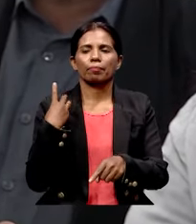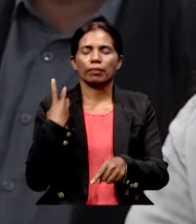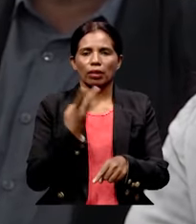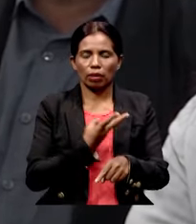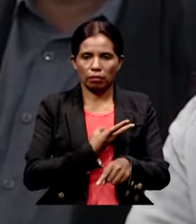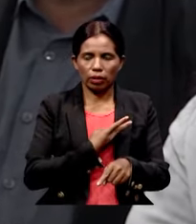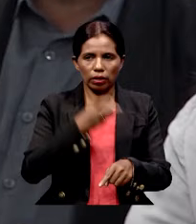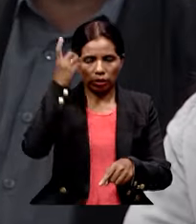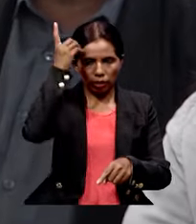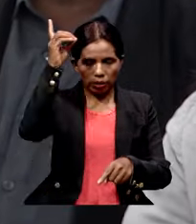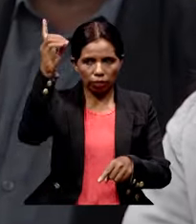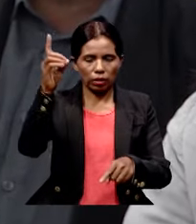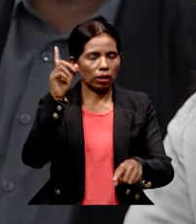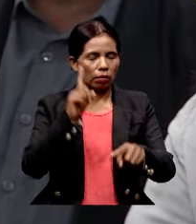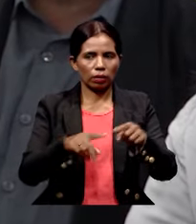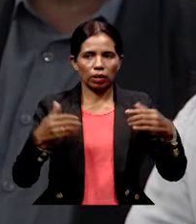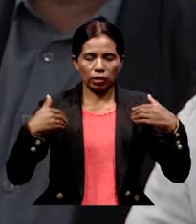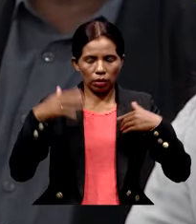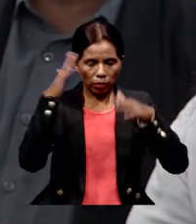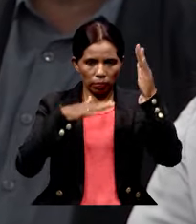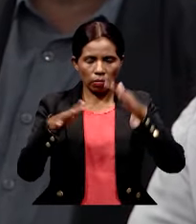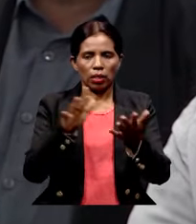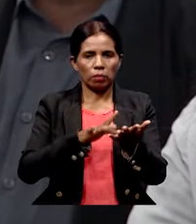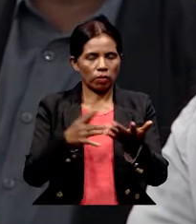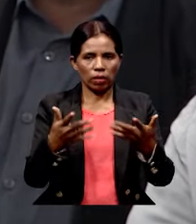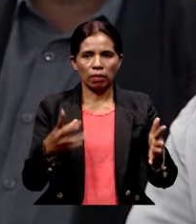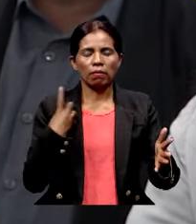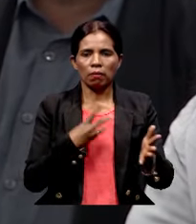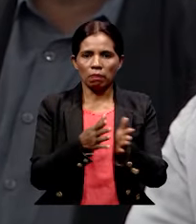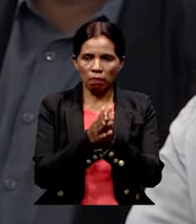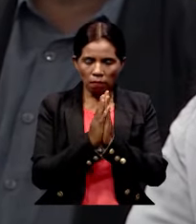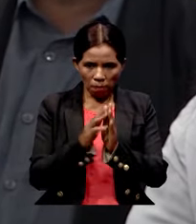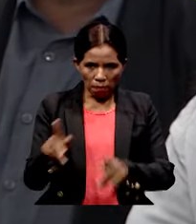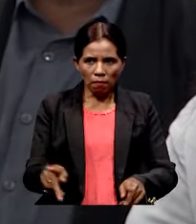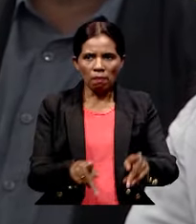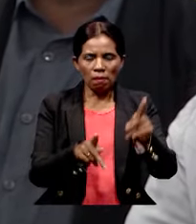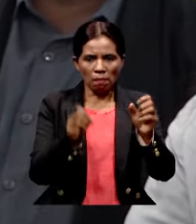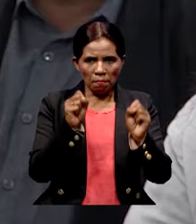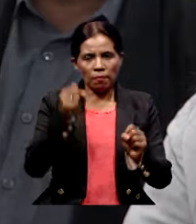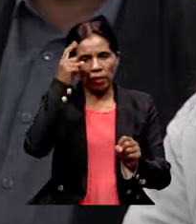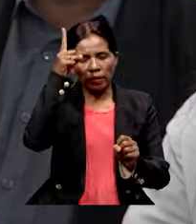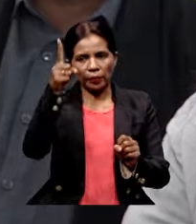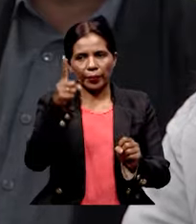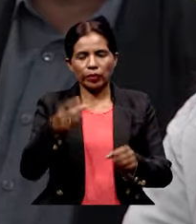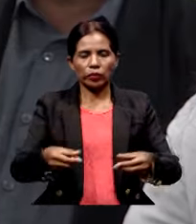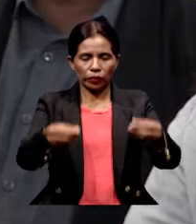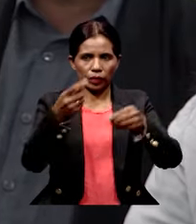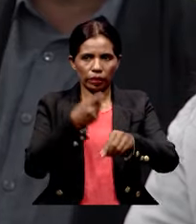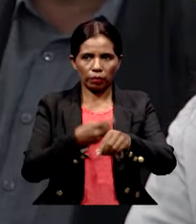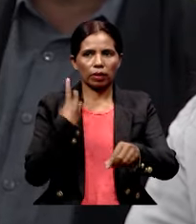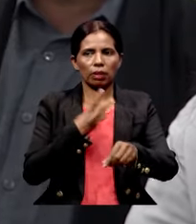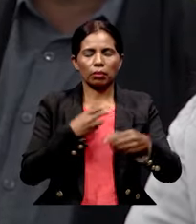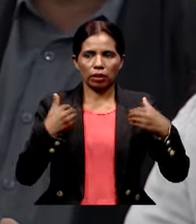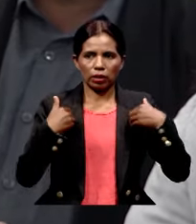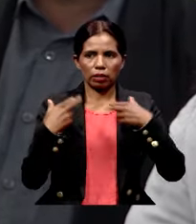aminya mehine si la bele akontestan problema ne. Tamane am husu favor ba publik atu bele komprende fo tempo ba ami. Ami responsable